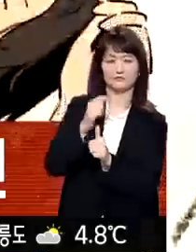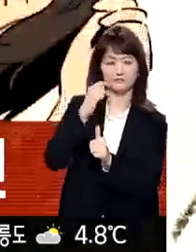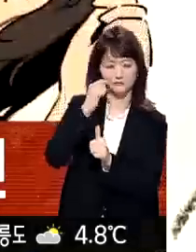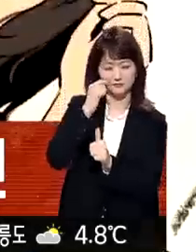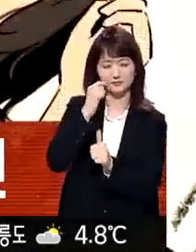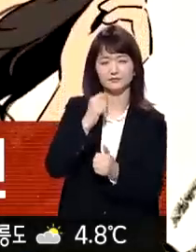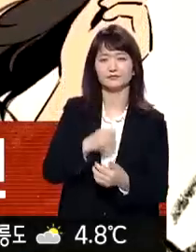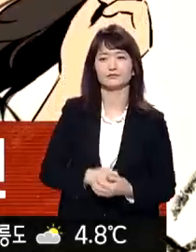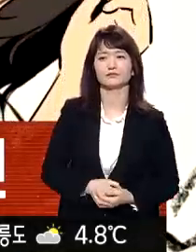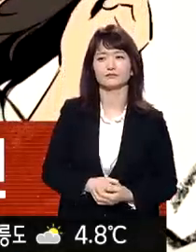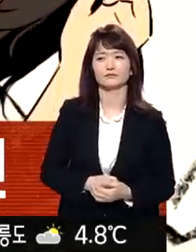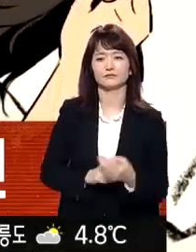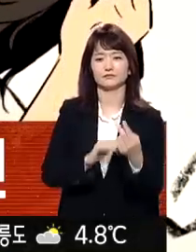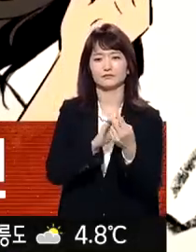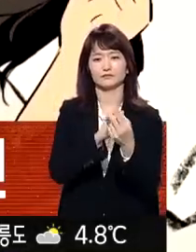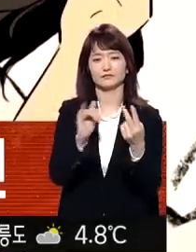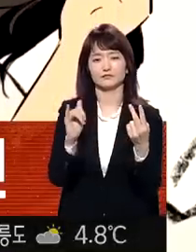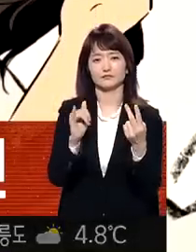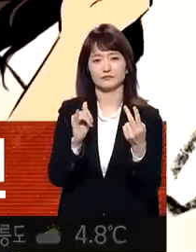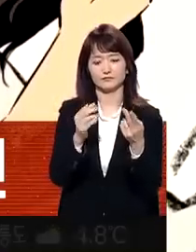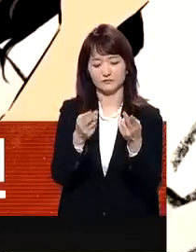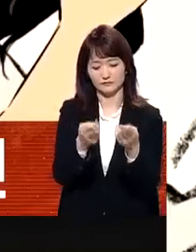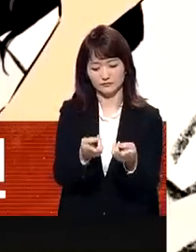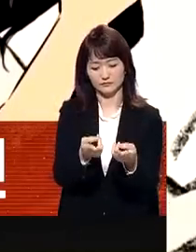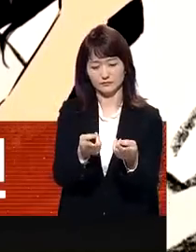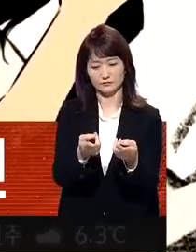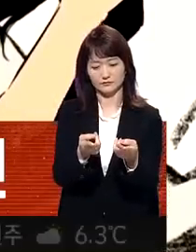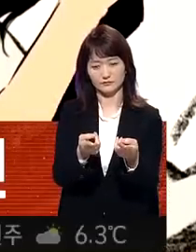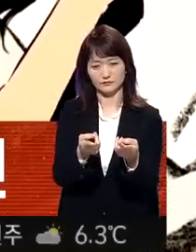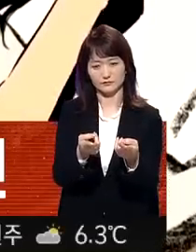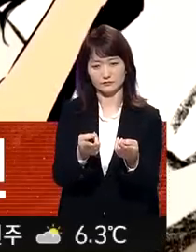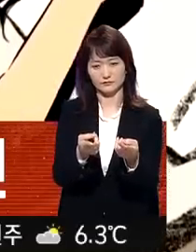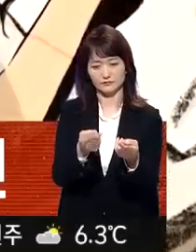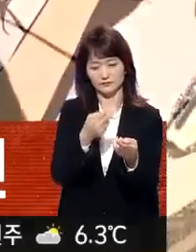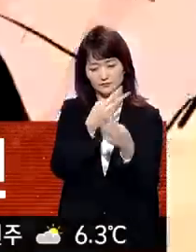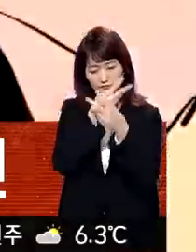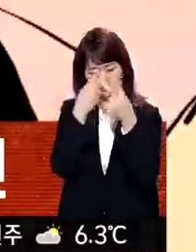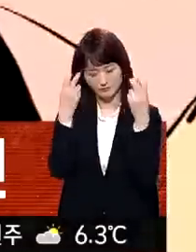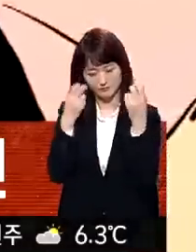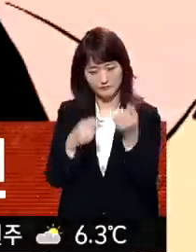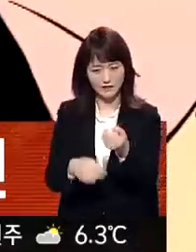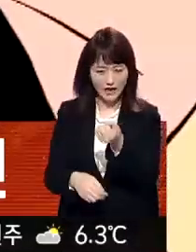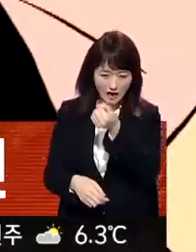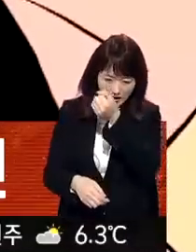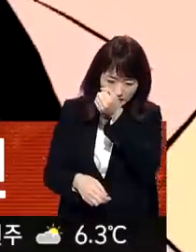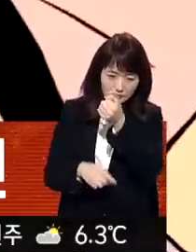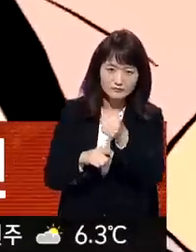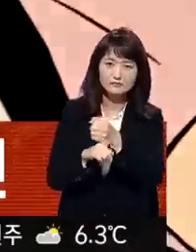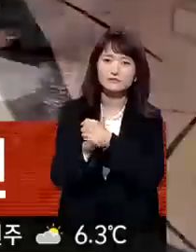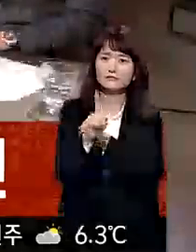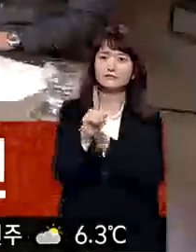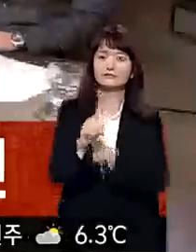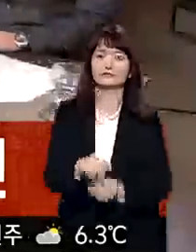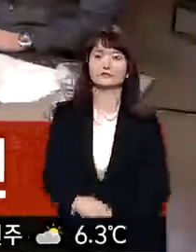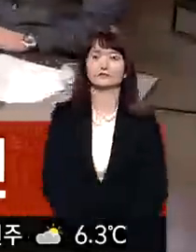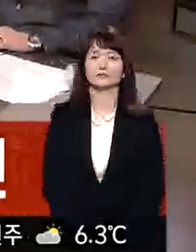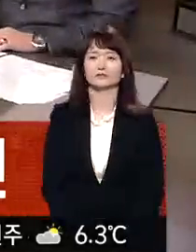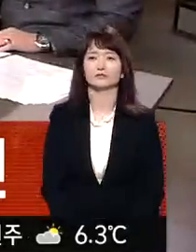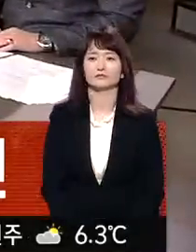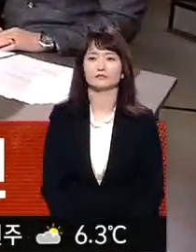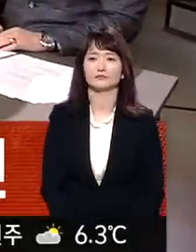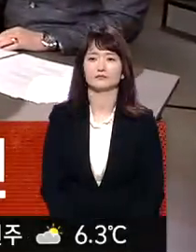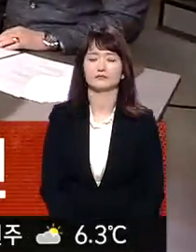이러고 저렇게 둘이 있을 때는 막 깨물고. 아, 이 도대체 왜 그러는 걸까요? 그러니까 제가 이